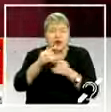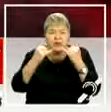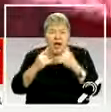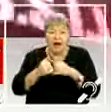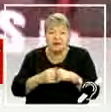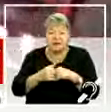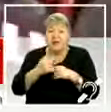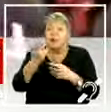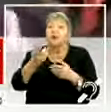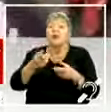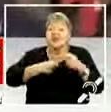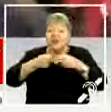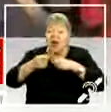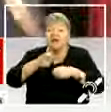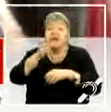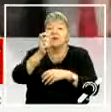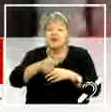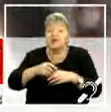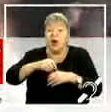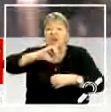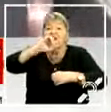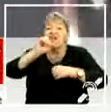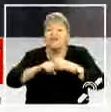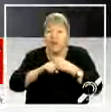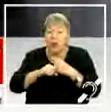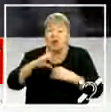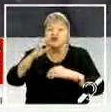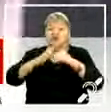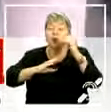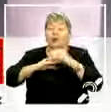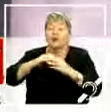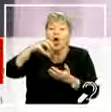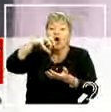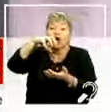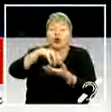acuzați de trafic de persoane, viol și constituire de grup infracțional organizat.